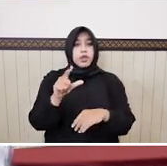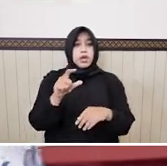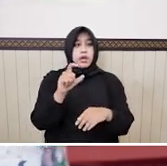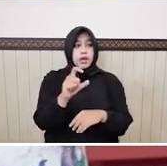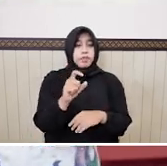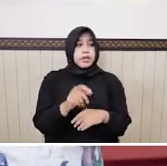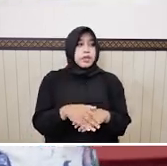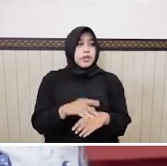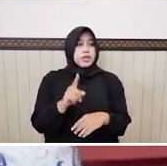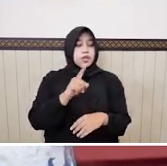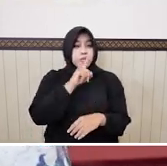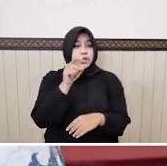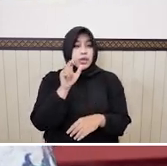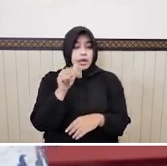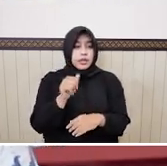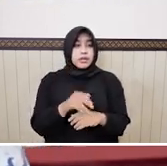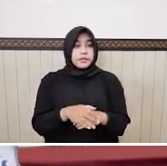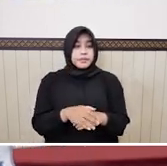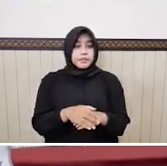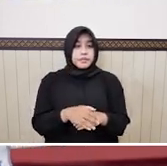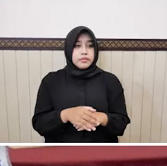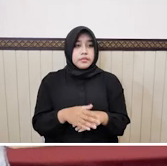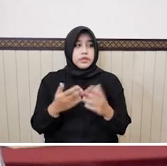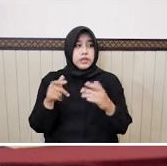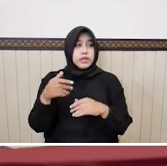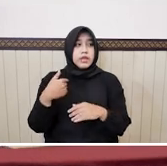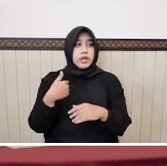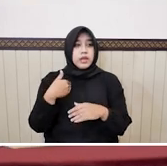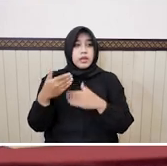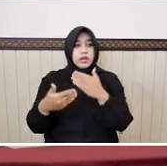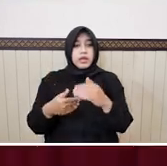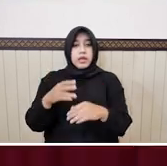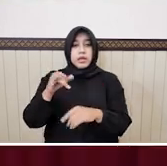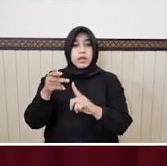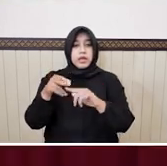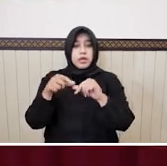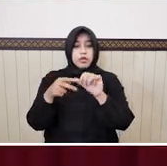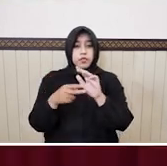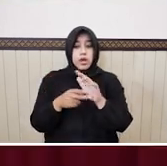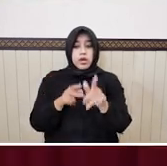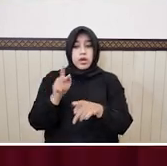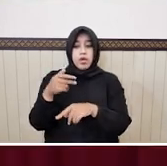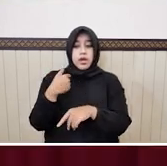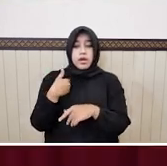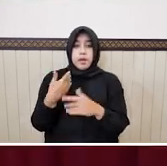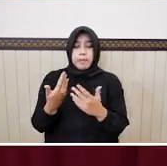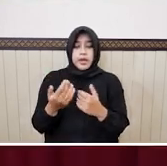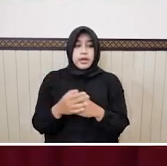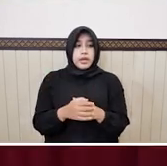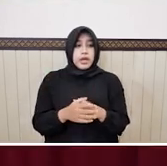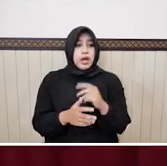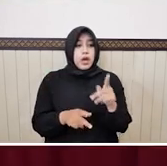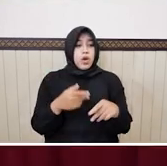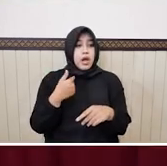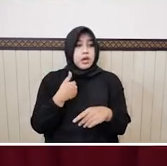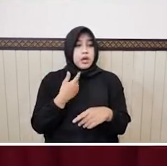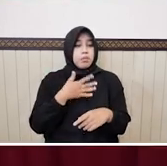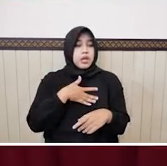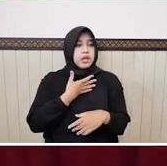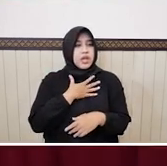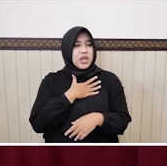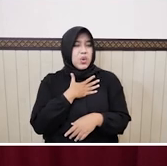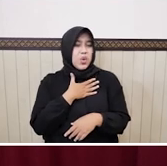pertanyaan Oke Bercanda ya setelah ini mungkin kau masa depan Oke kalau ada yang dikeluhkan